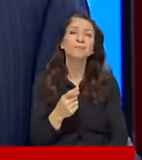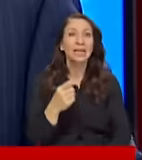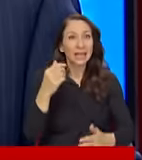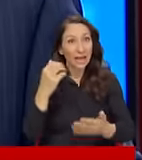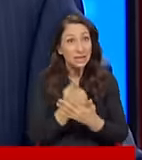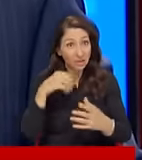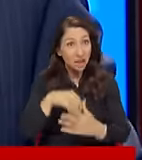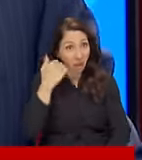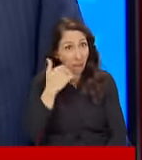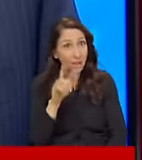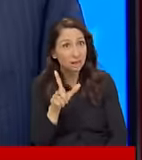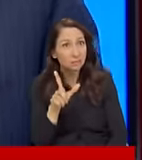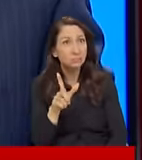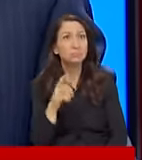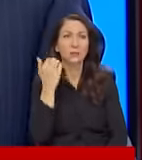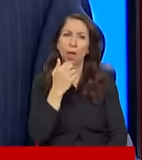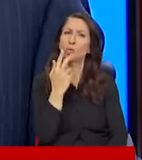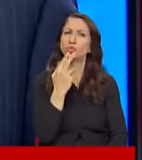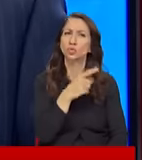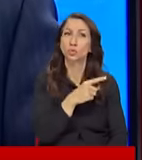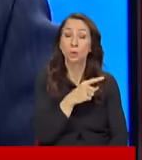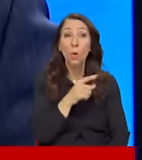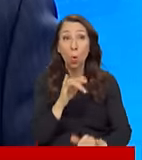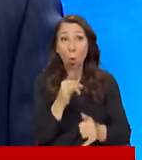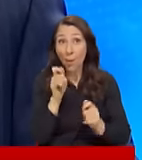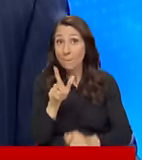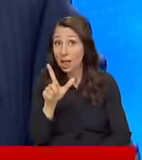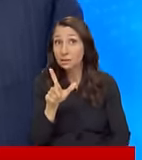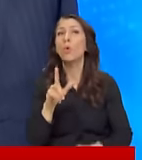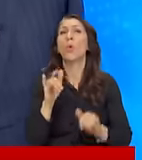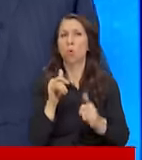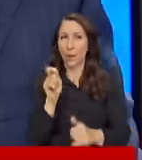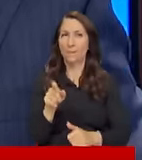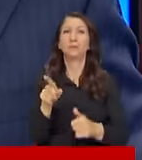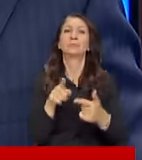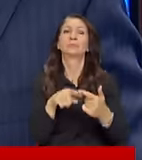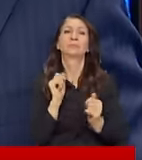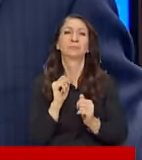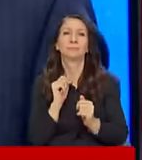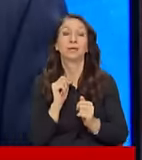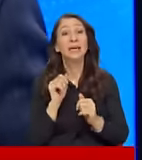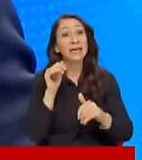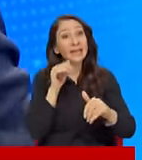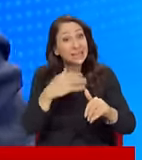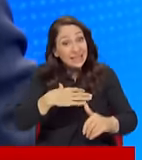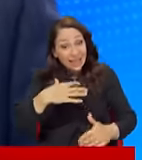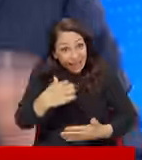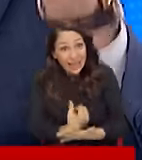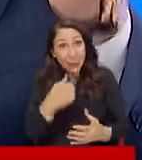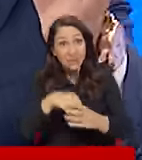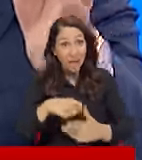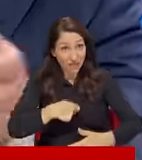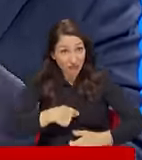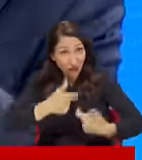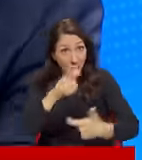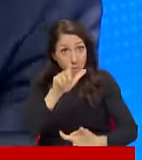mı konuşmak gerekir? Yalan konuşurlar. Kumpas mı yapmak gerekir? Kumpas yaparlar. Seçilmek için iftira